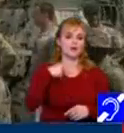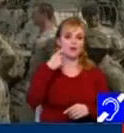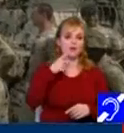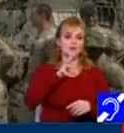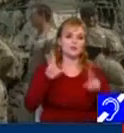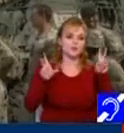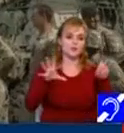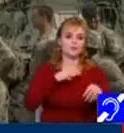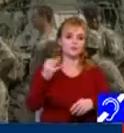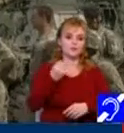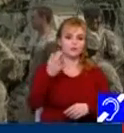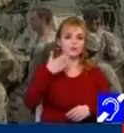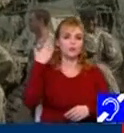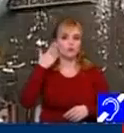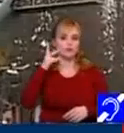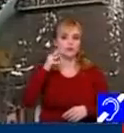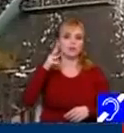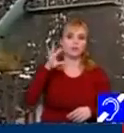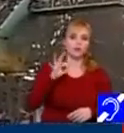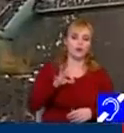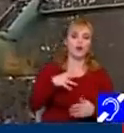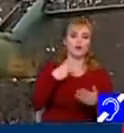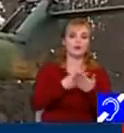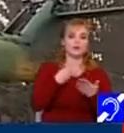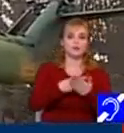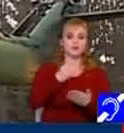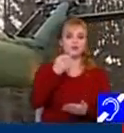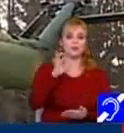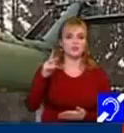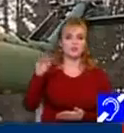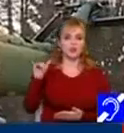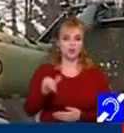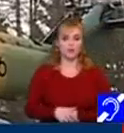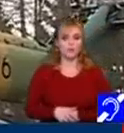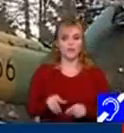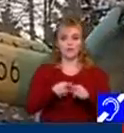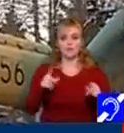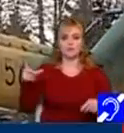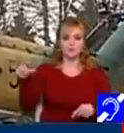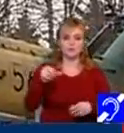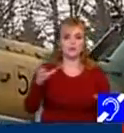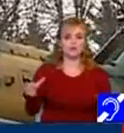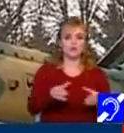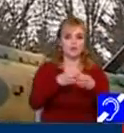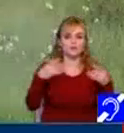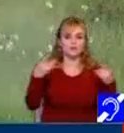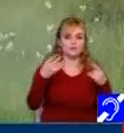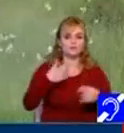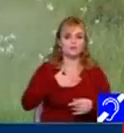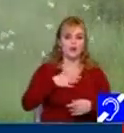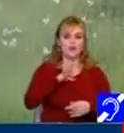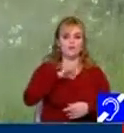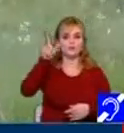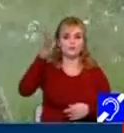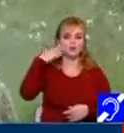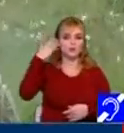NATO Securitate și Apărare, realizată de Irina Bejenaru și Gheorghe Vasluian. Timp de o săptămână, echipa televiziunii noastre s-a